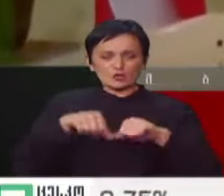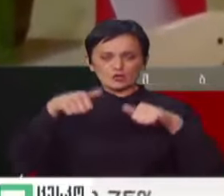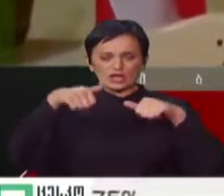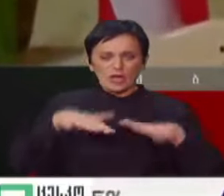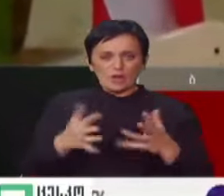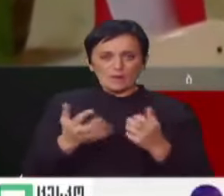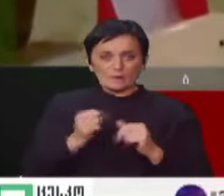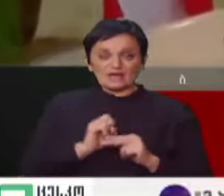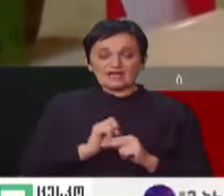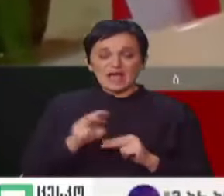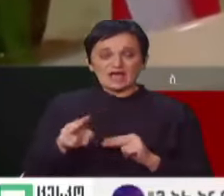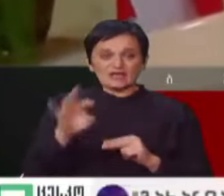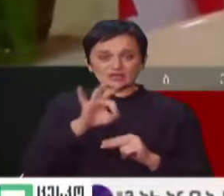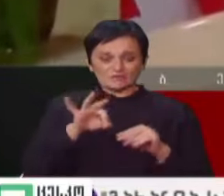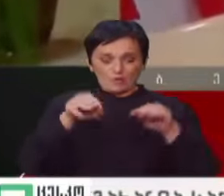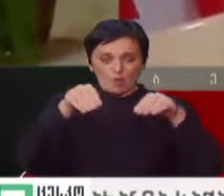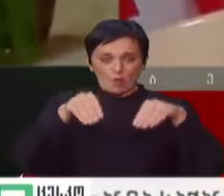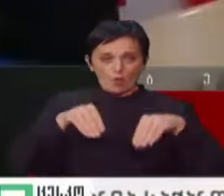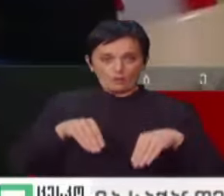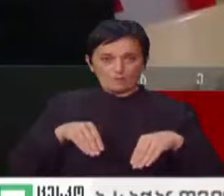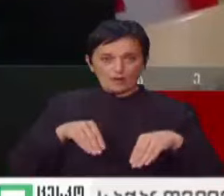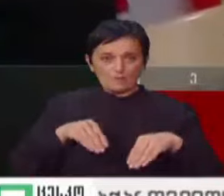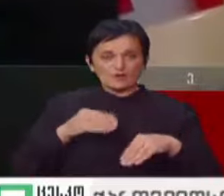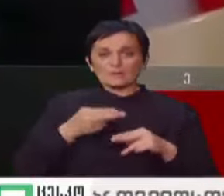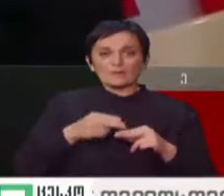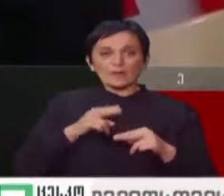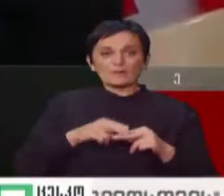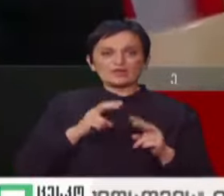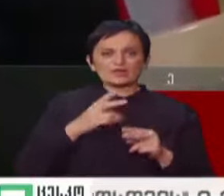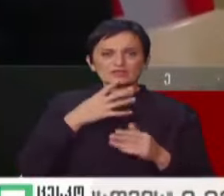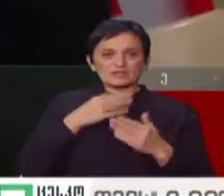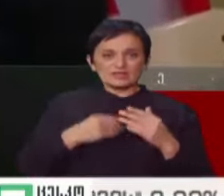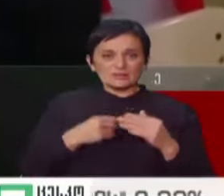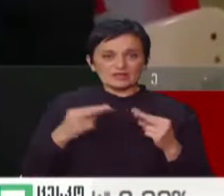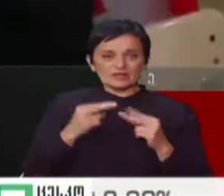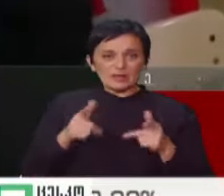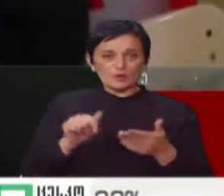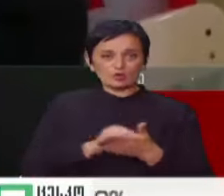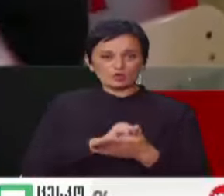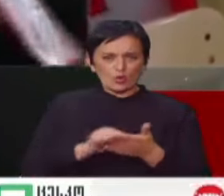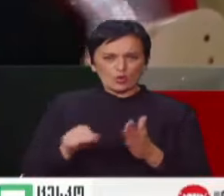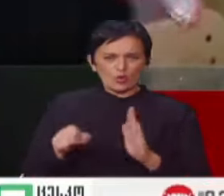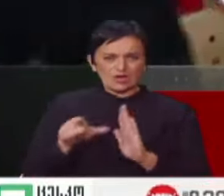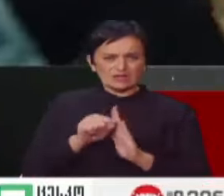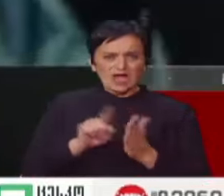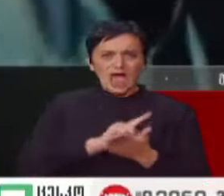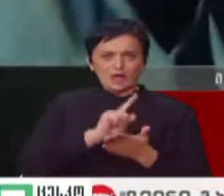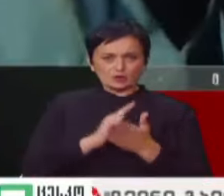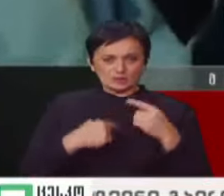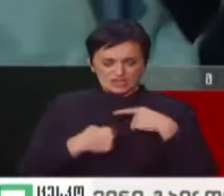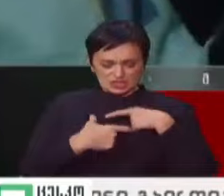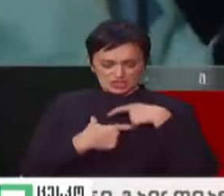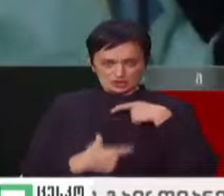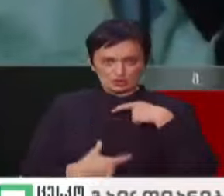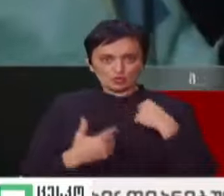va gaza pe sac de șerke nișe sahep, patron rolul să vii, sam care de nișani, ca o spire dobis da meda surebel documente ne fedar sa uțilă pe lupa la imperistui stromul